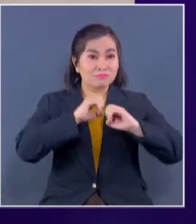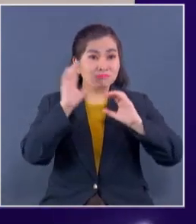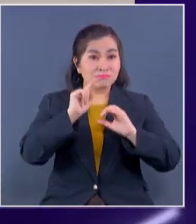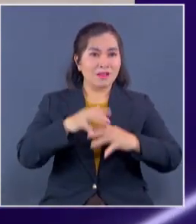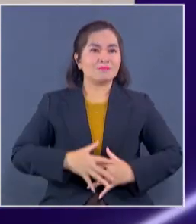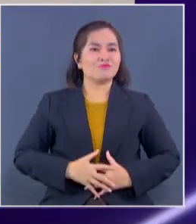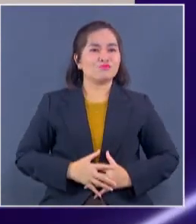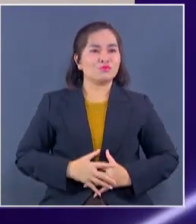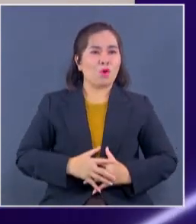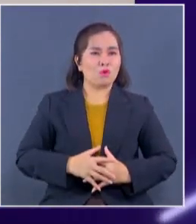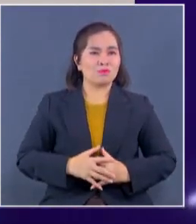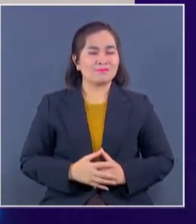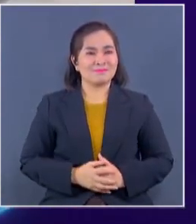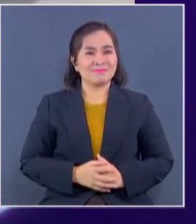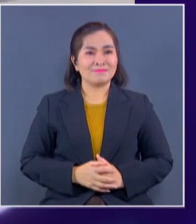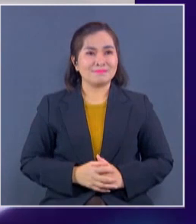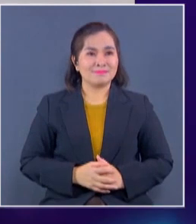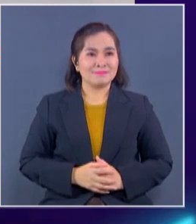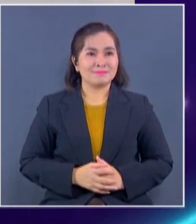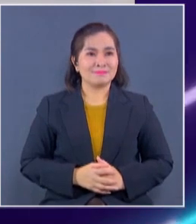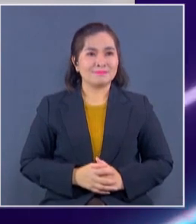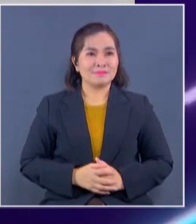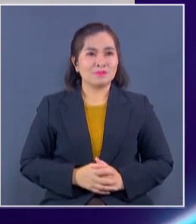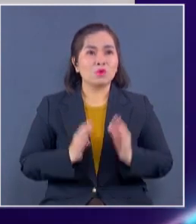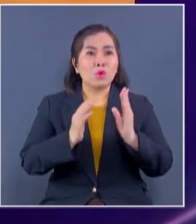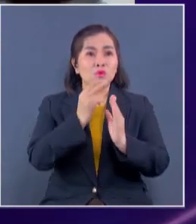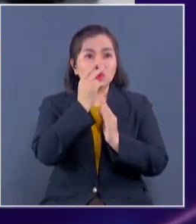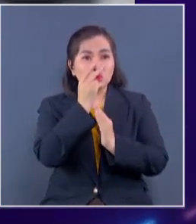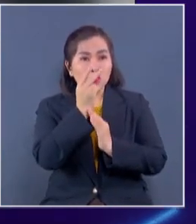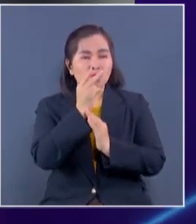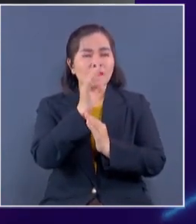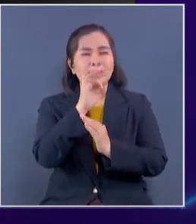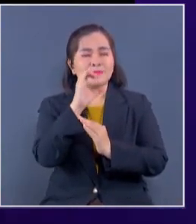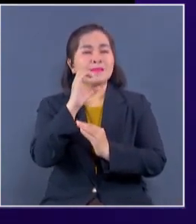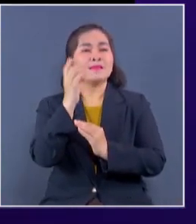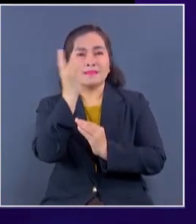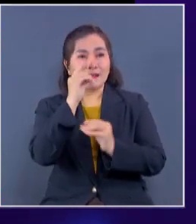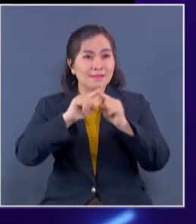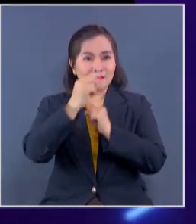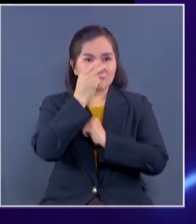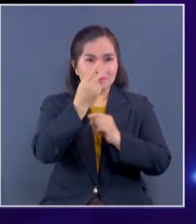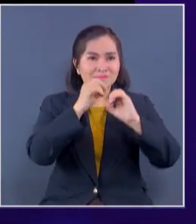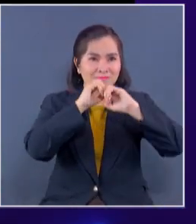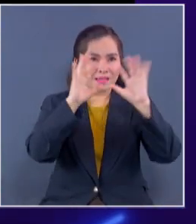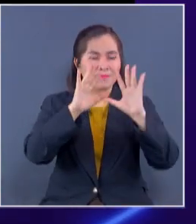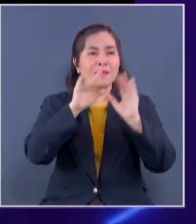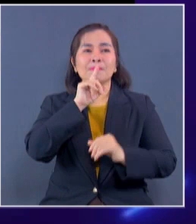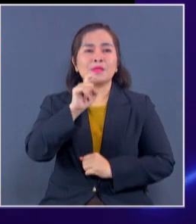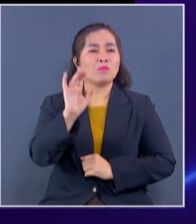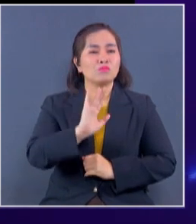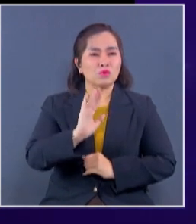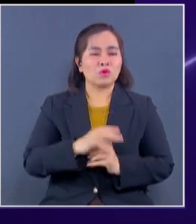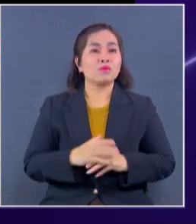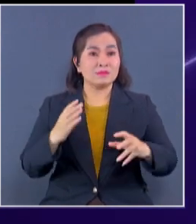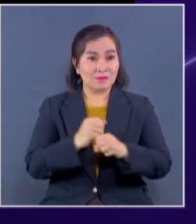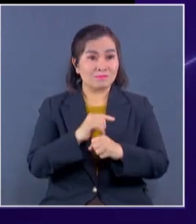ว่าท้องของเธอเนี่ยใหญ่ขึ้นจริงๆค่ะงานนี้ก็ทำเอาคนบันเทิงแล้วก็แฟนๆที่ได้รับรู้เห็นชัดแบบไม่ต้องถามกันอีกแล้วว่าสรุ